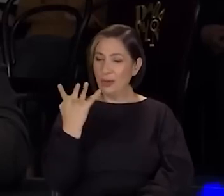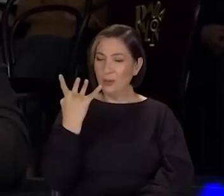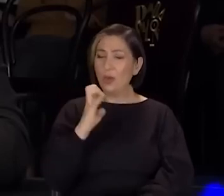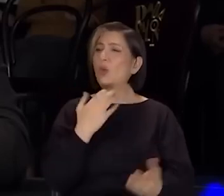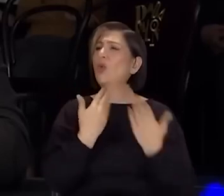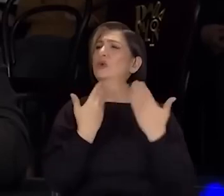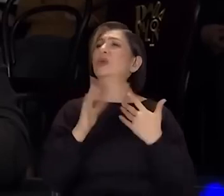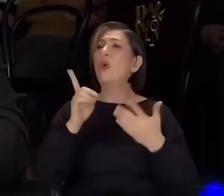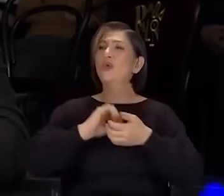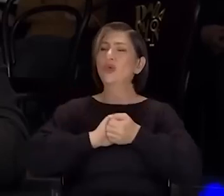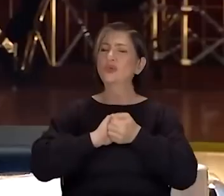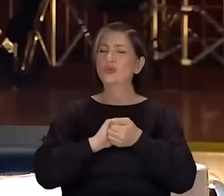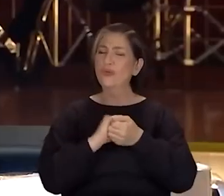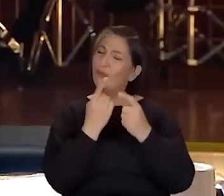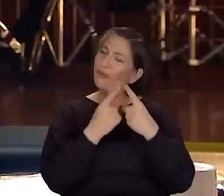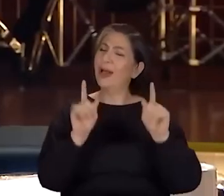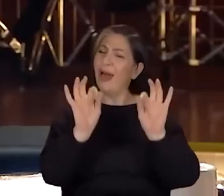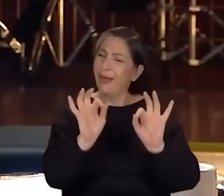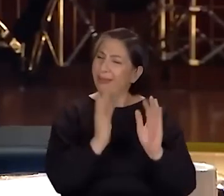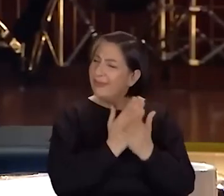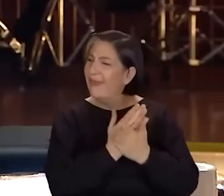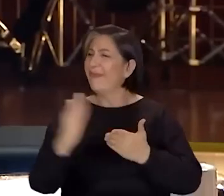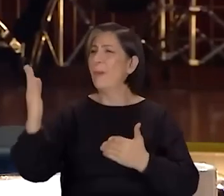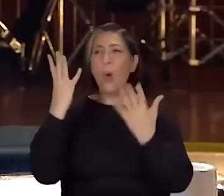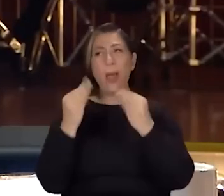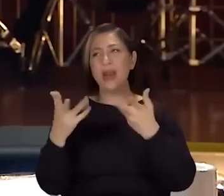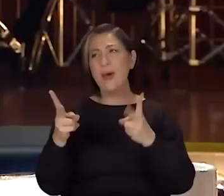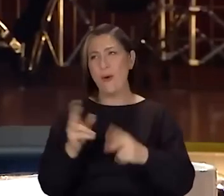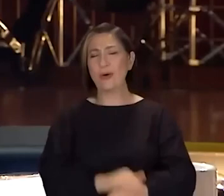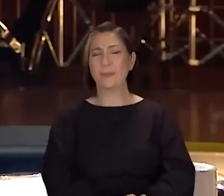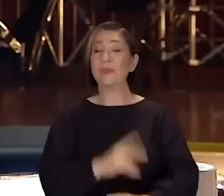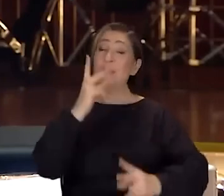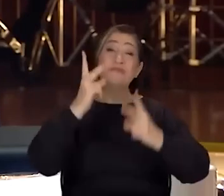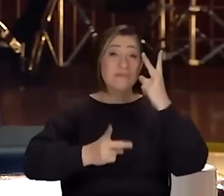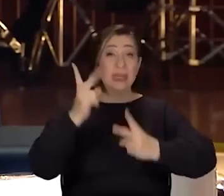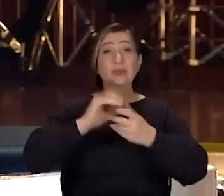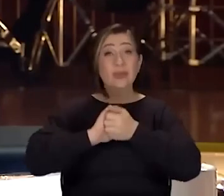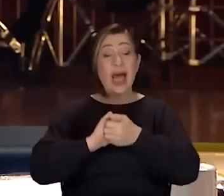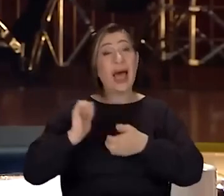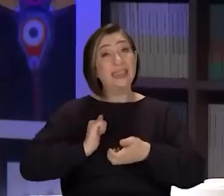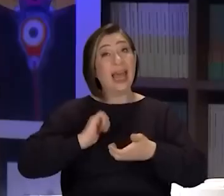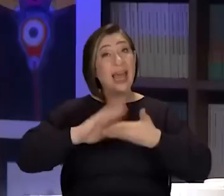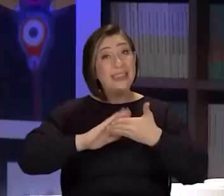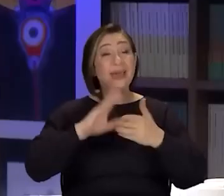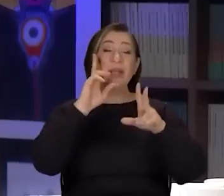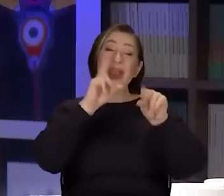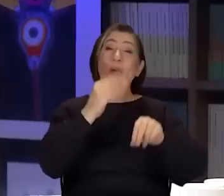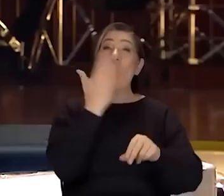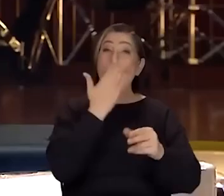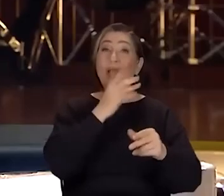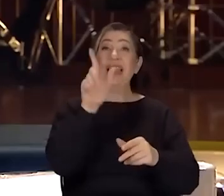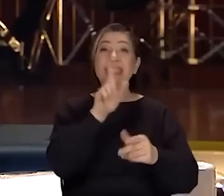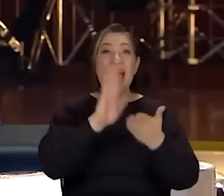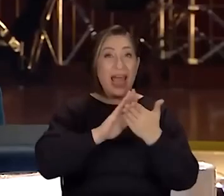ayda konuşmasan o dostluk. Bravo. Farklı. Kaldığımız yerden başlayabiliyoruz. Aynen. Bazı dostluklarda, asker arkadaşlıklarında, yatılı tabii okul arkadaşlıkları,